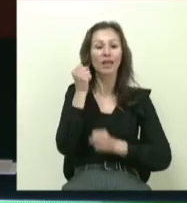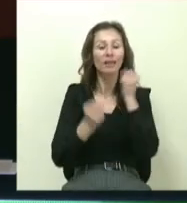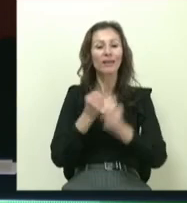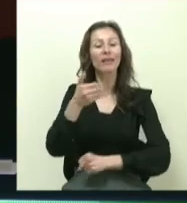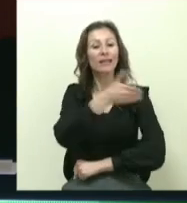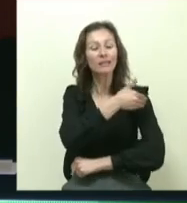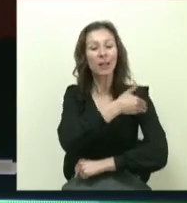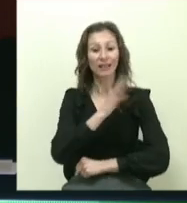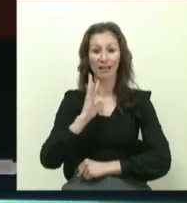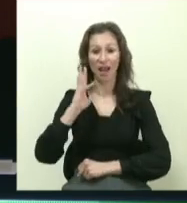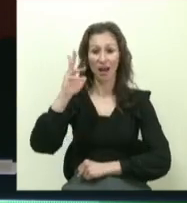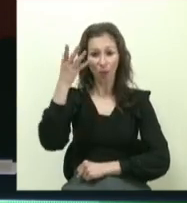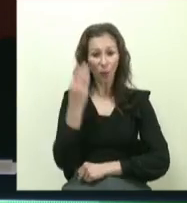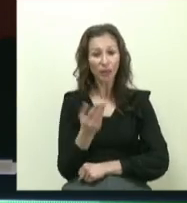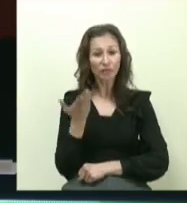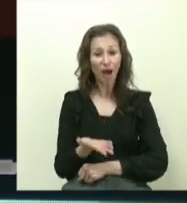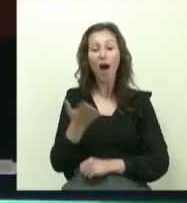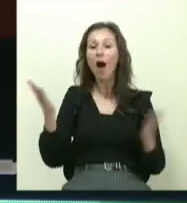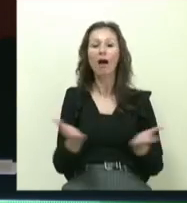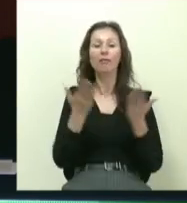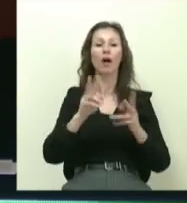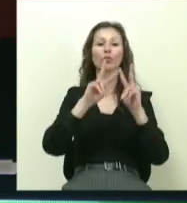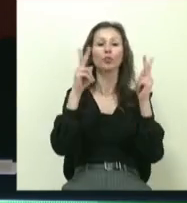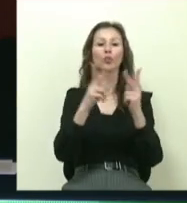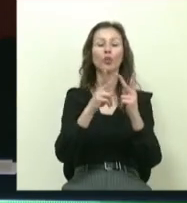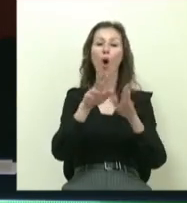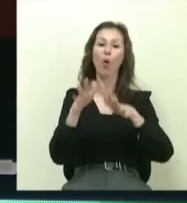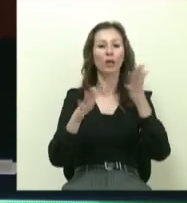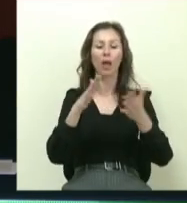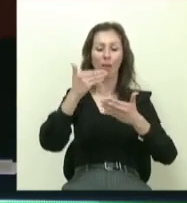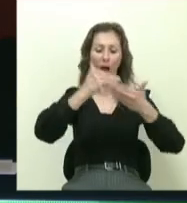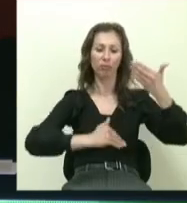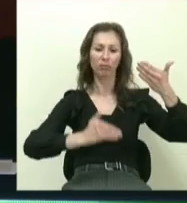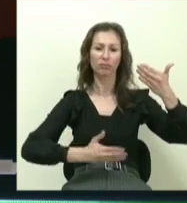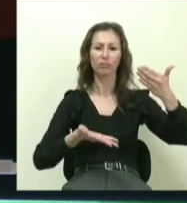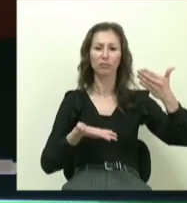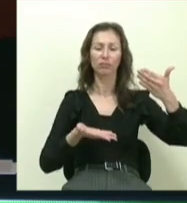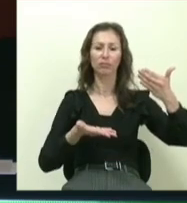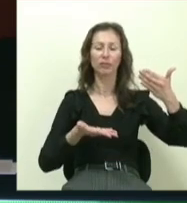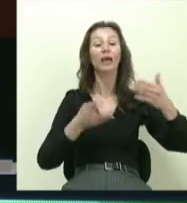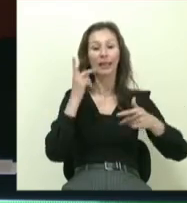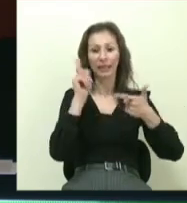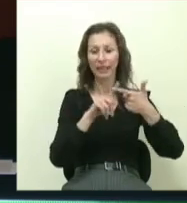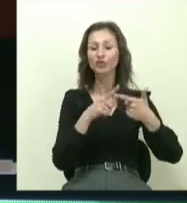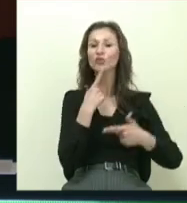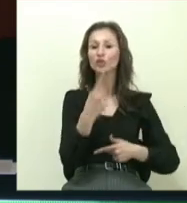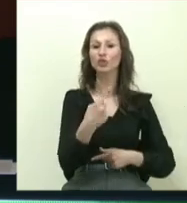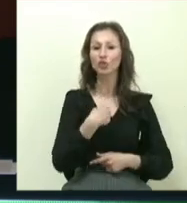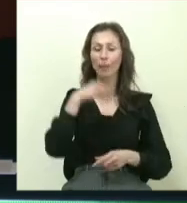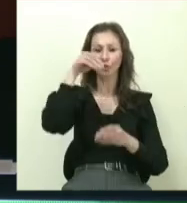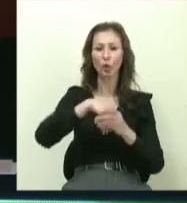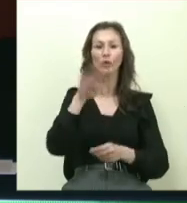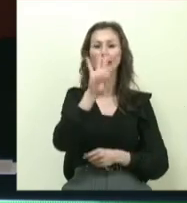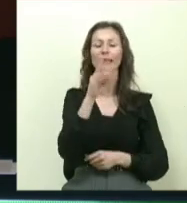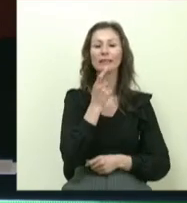ve hizmetlere ilerlemiş olsak da hala dünya ortalamasının altındayız bu konuda ikinci diyeceğim son